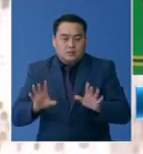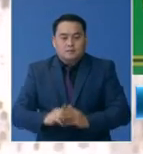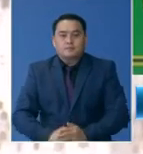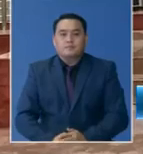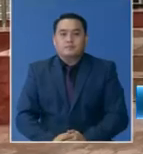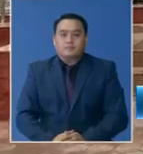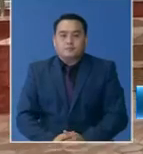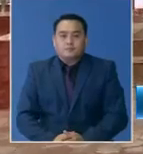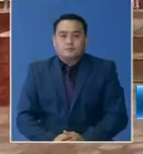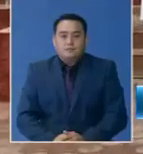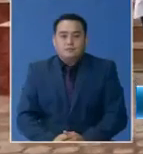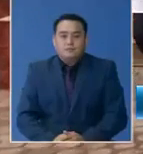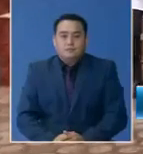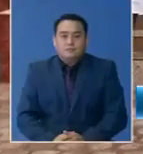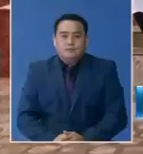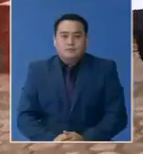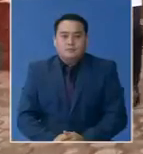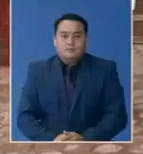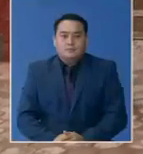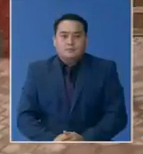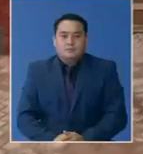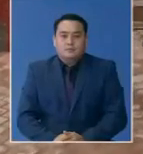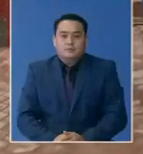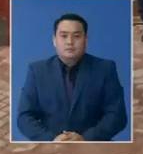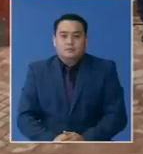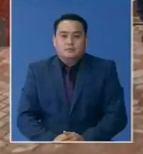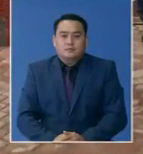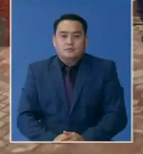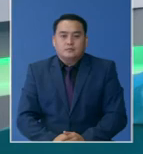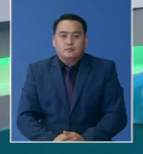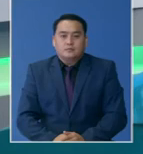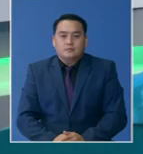Қарлығаш Қайыпбекова, Жаслан Шынгенже, Жетісу телеарнасы.